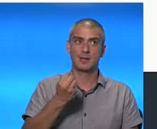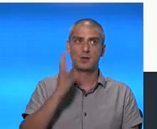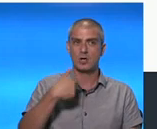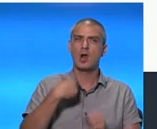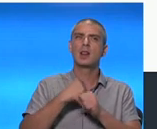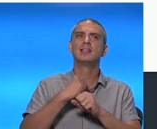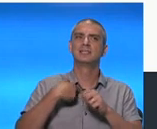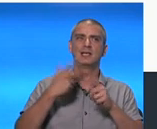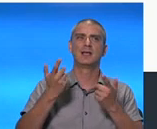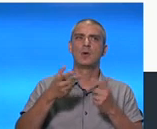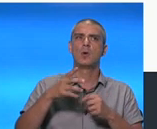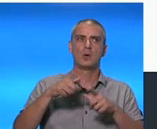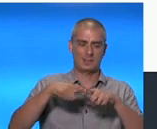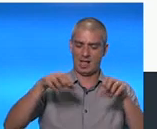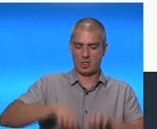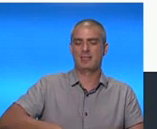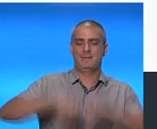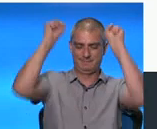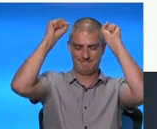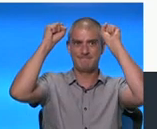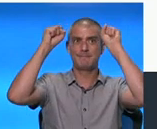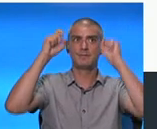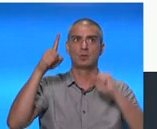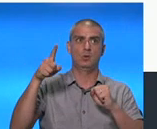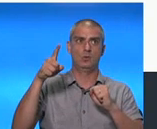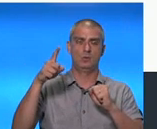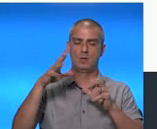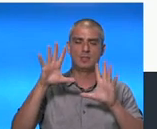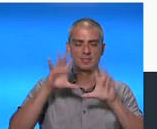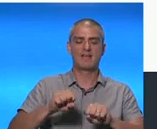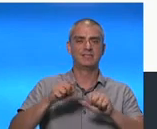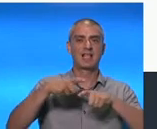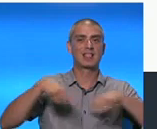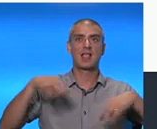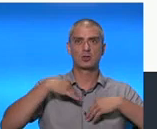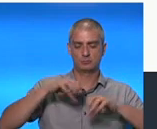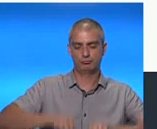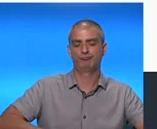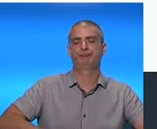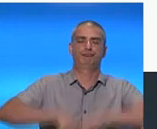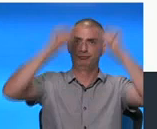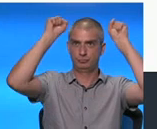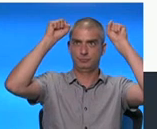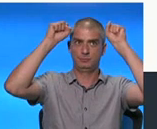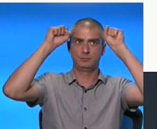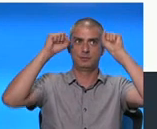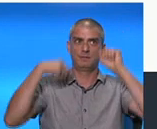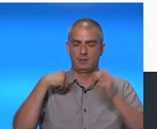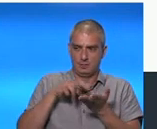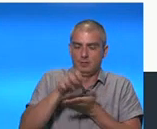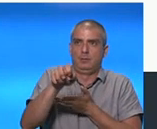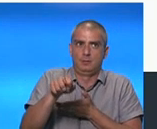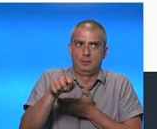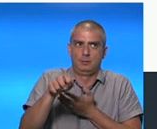יכול לעשות לי וג'י עוד לא הספקתי להגיב והוא פשוט מן תפס לי את התחתונים כזה ואז כזה לקחתי צעד